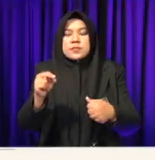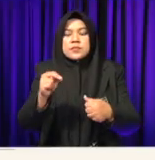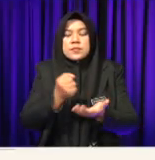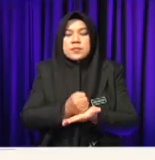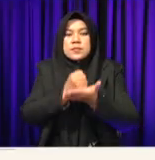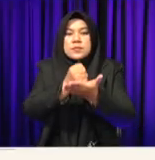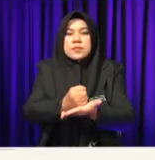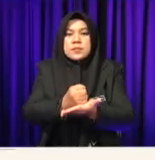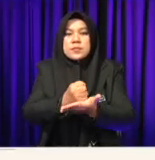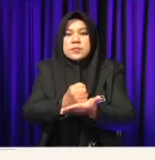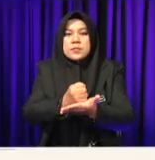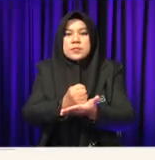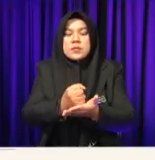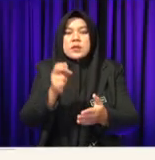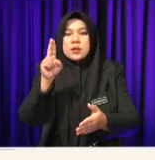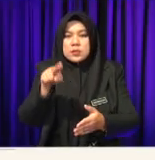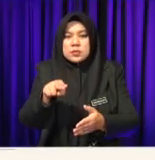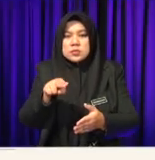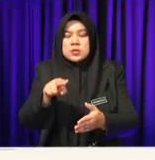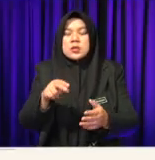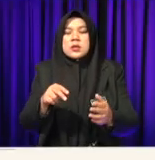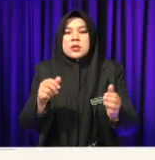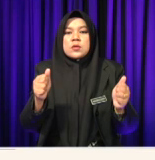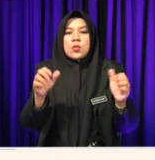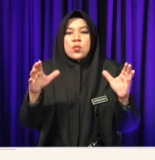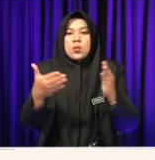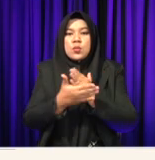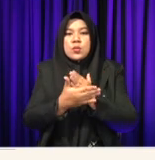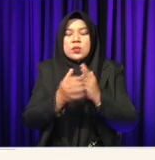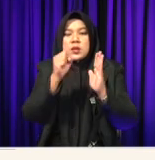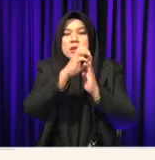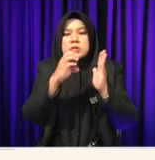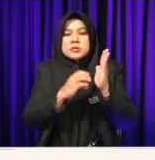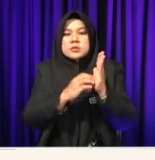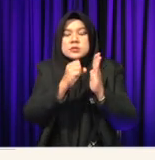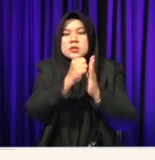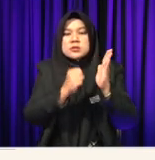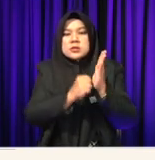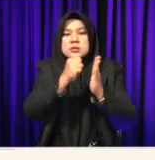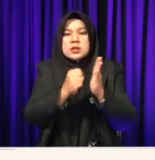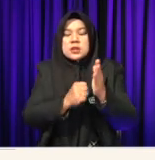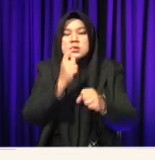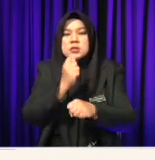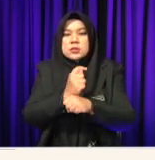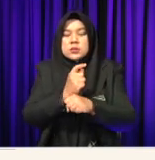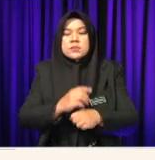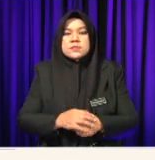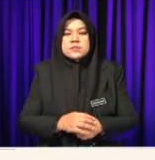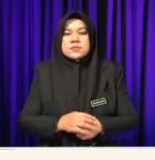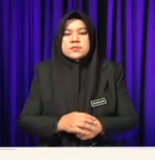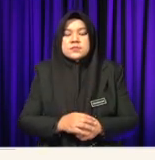terang-terangan diharuskan oleh syarak dengan syarat-syarat tertentu Kemukakan pandangan anda tentang amalan